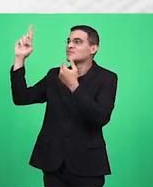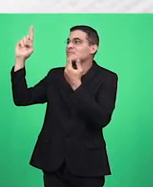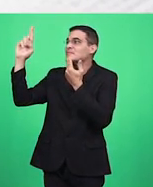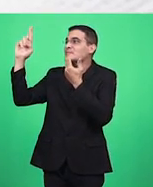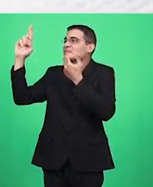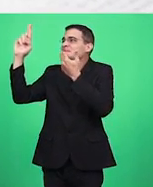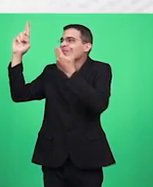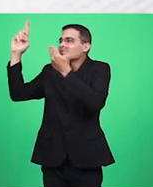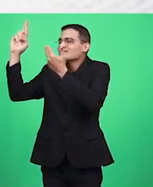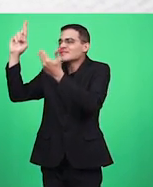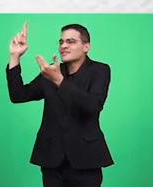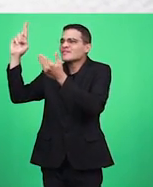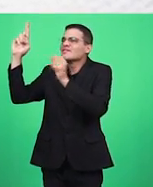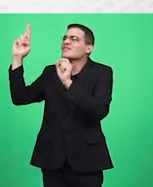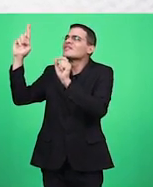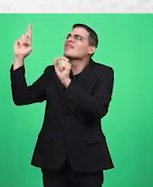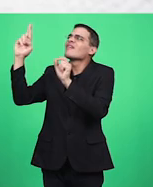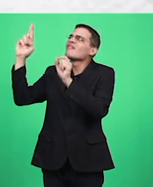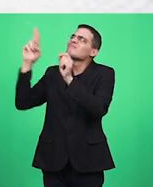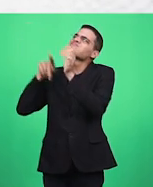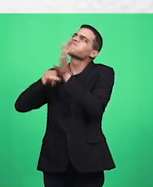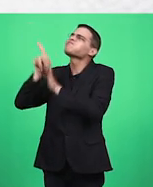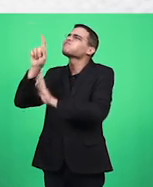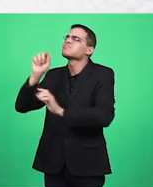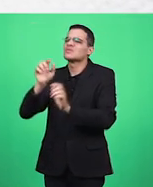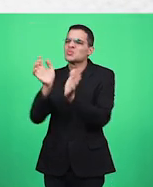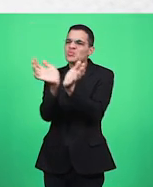Господь, кто они такие,